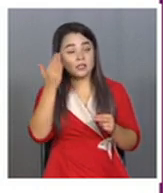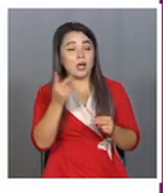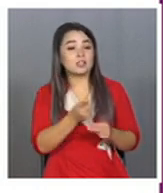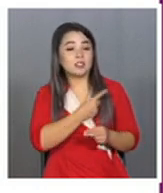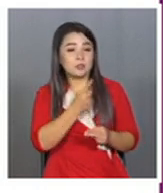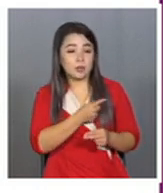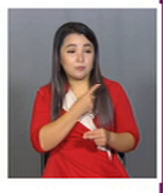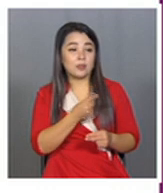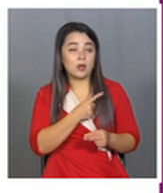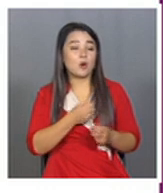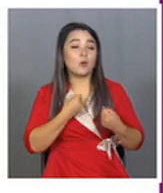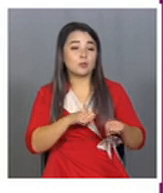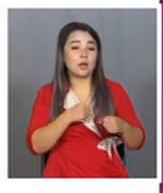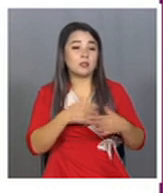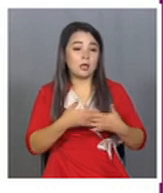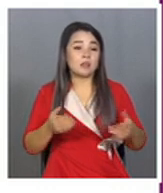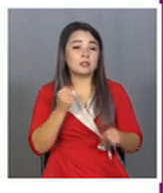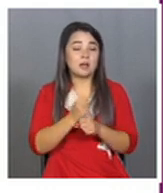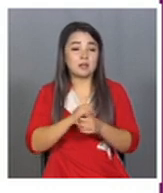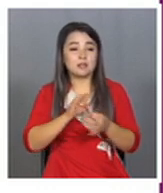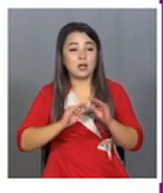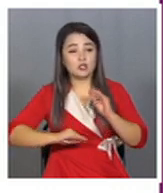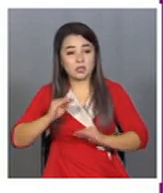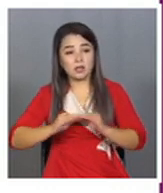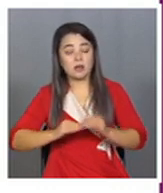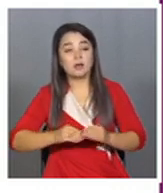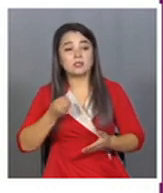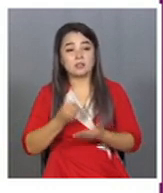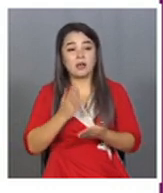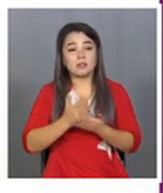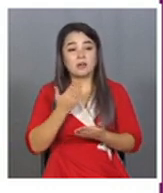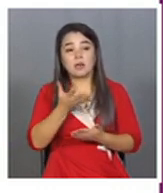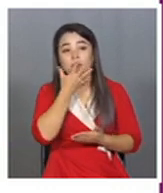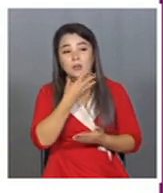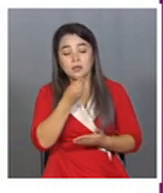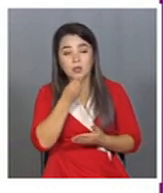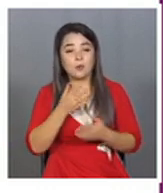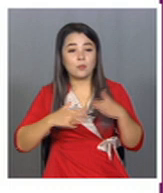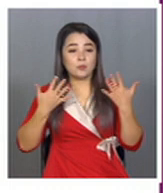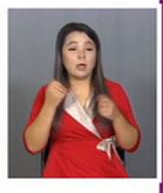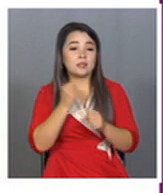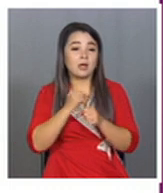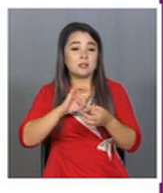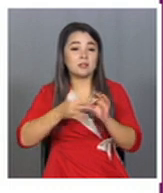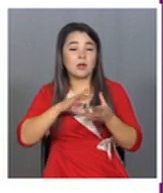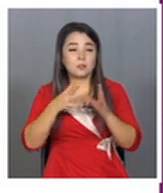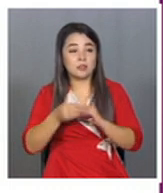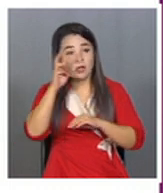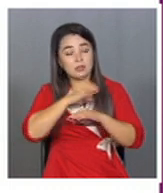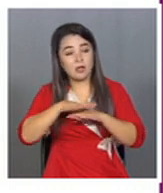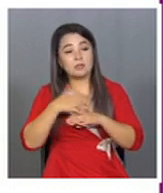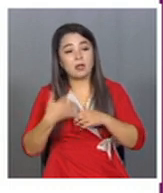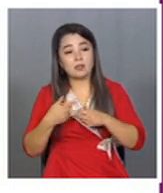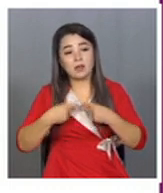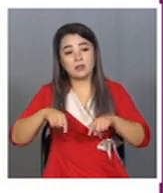шеберлер, ұсталар мен зергерлер жасаған аса сәнді де көркем қолөнер бұйымдары ел